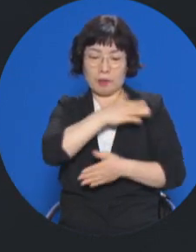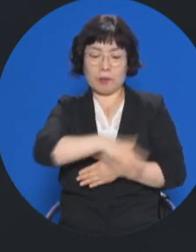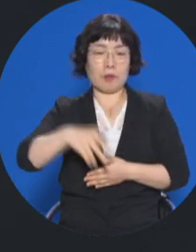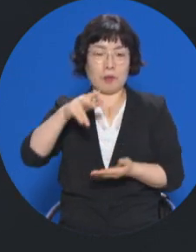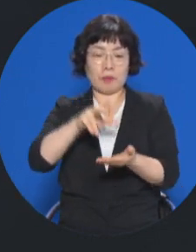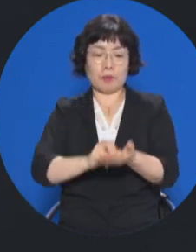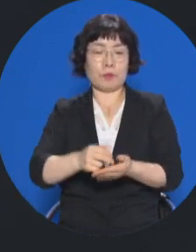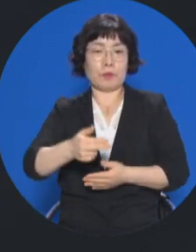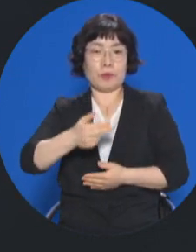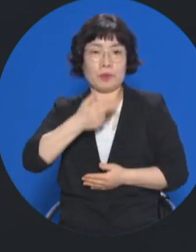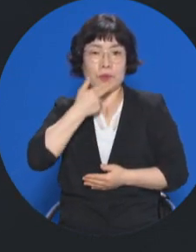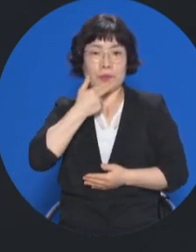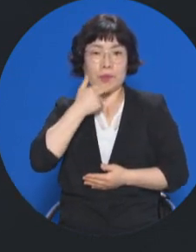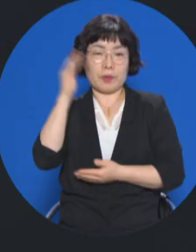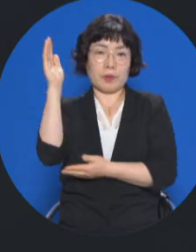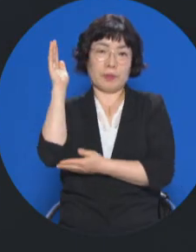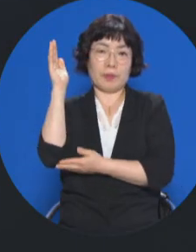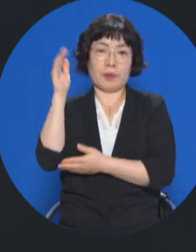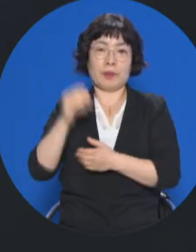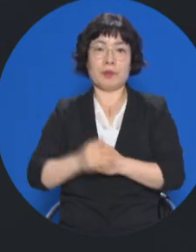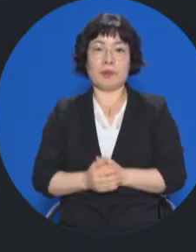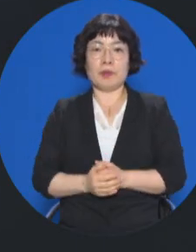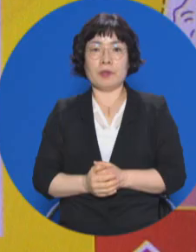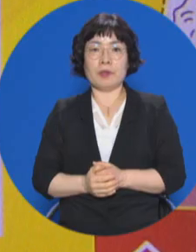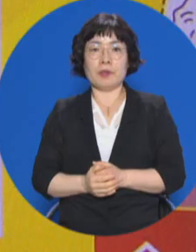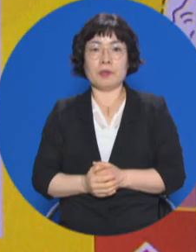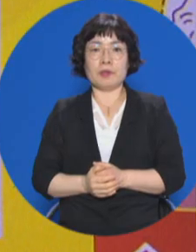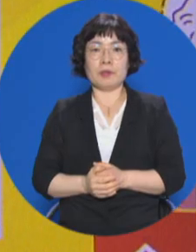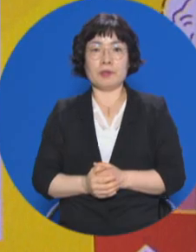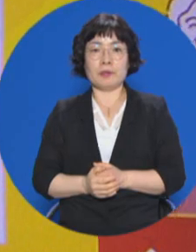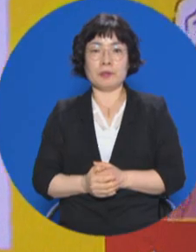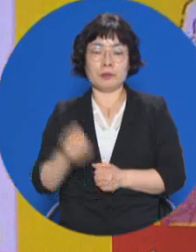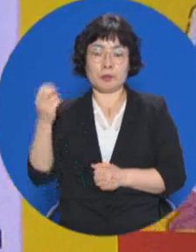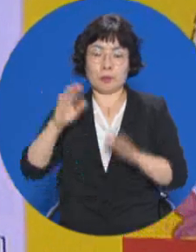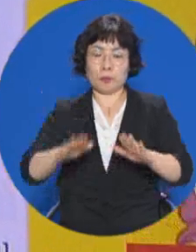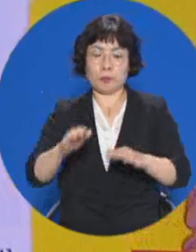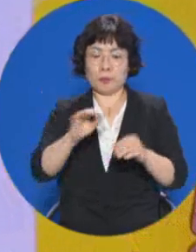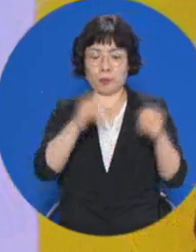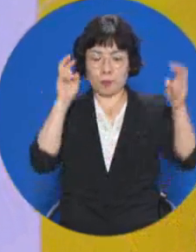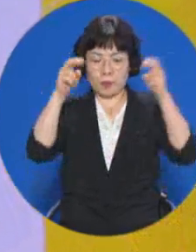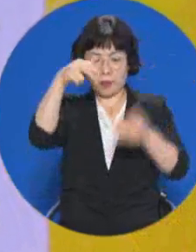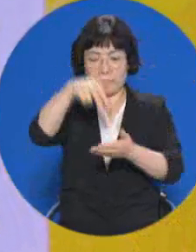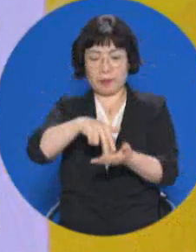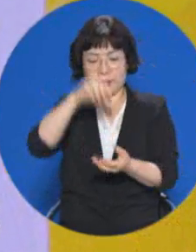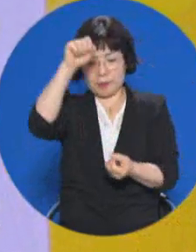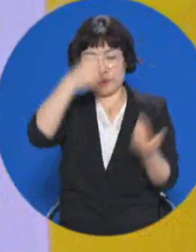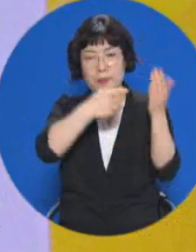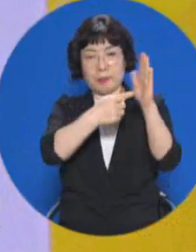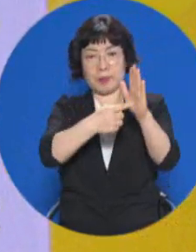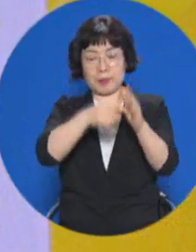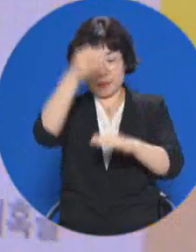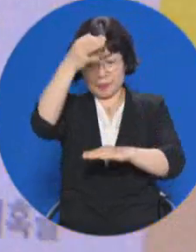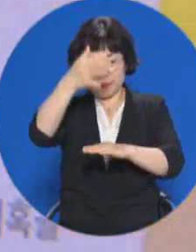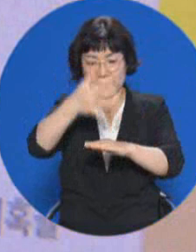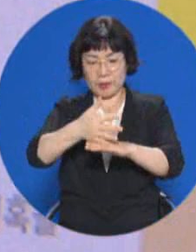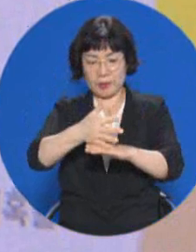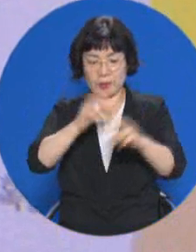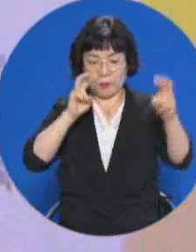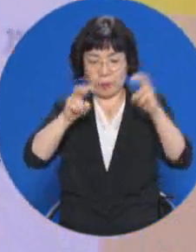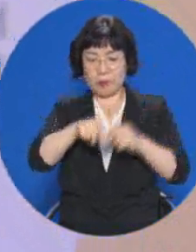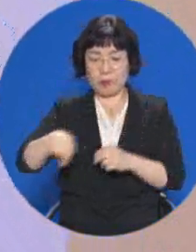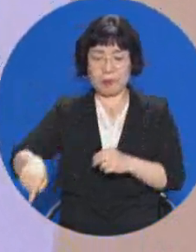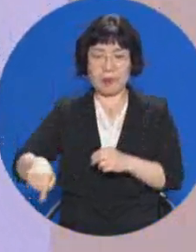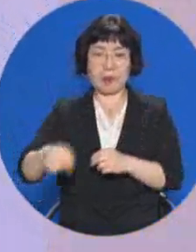식품 세척용으로 사용할 수 있다고 밝혔습니다. 한편 오늘 오뚜기는 사과문을 통해 납품업체가 수사를 받고 있는